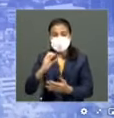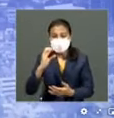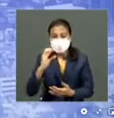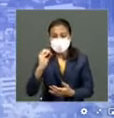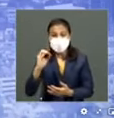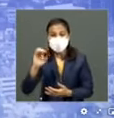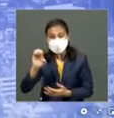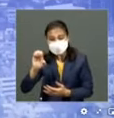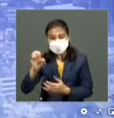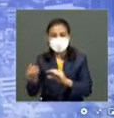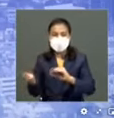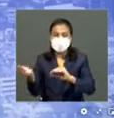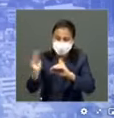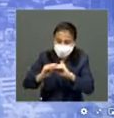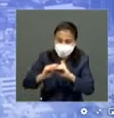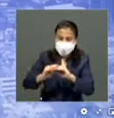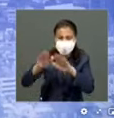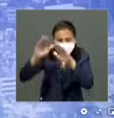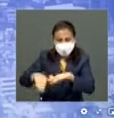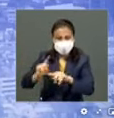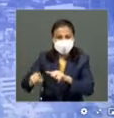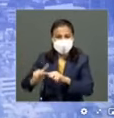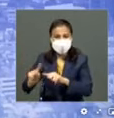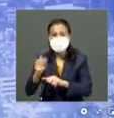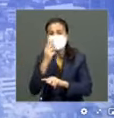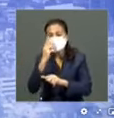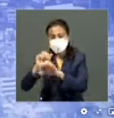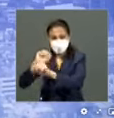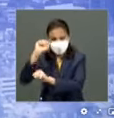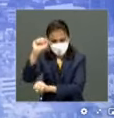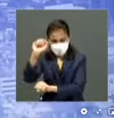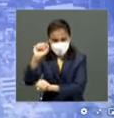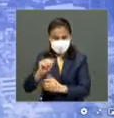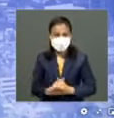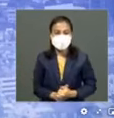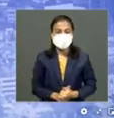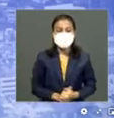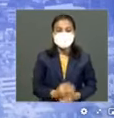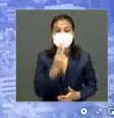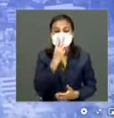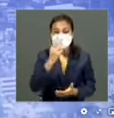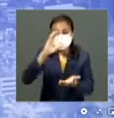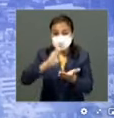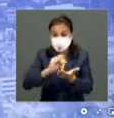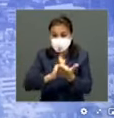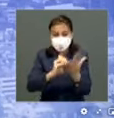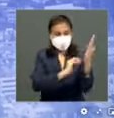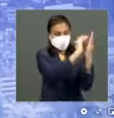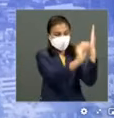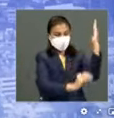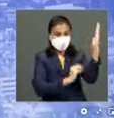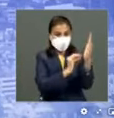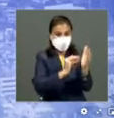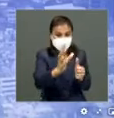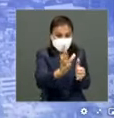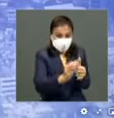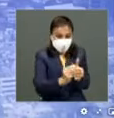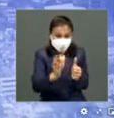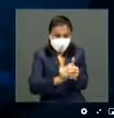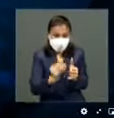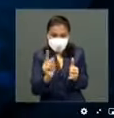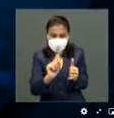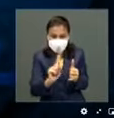างประเทศในระยะนี้ด้วยนะคะไปต่อกันที่ตัวเลขรายงานผู้ติดเชื้อรายจังหวัดที่เป็นสกอร์บอร์ดรายงานวันนี้นิด